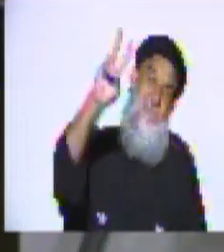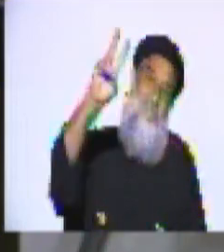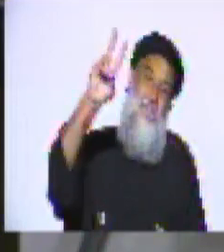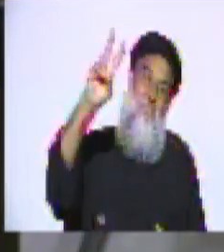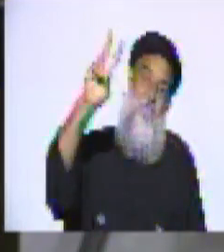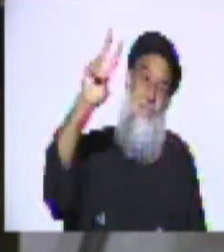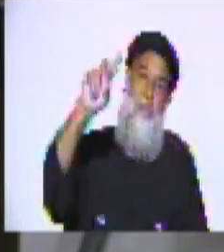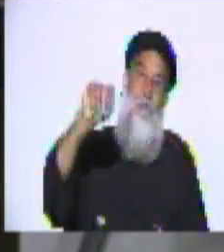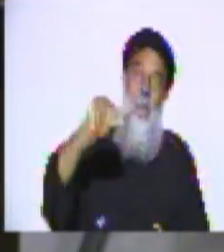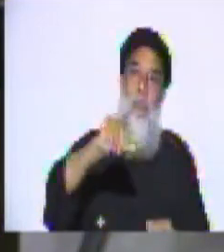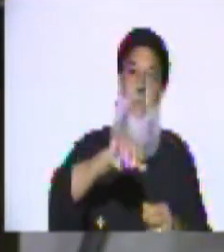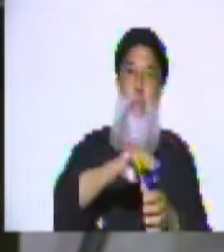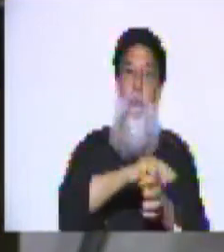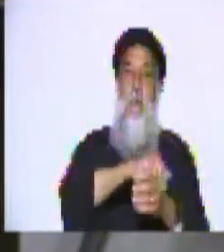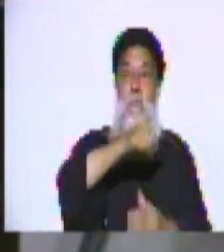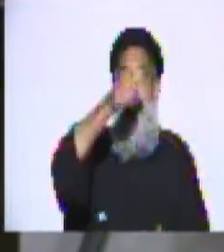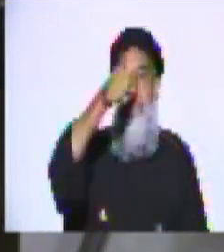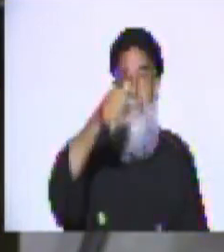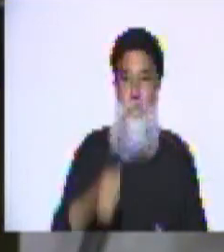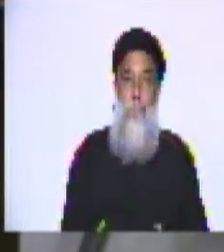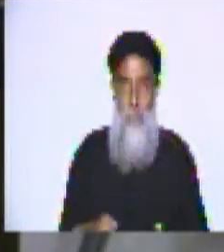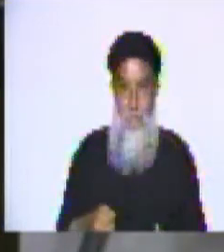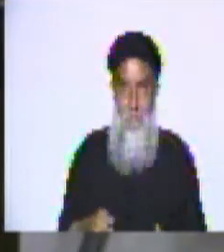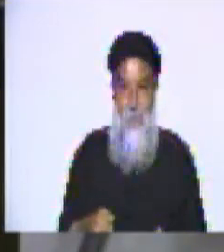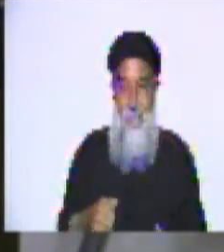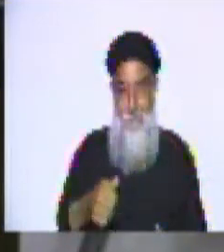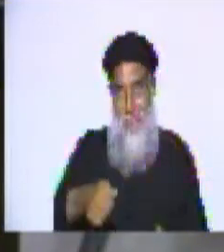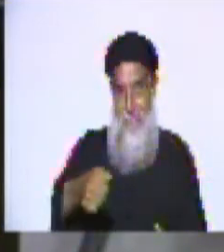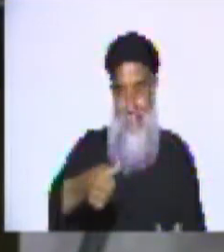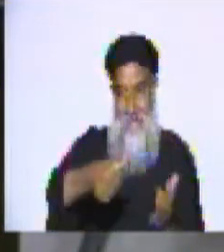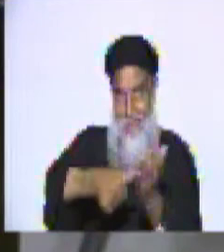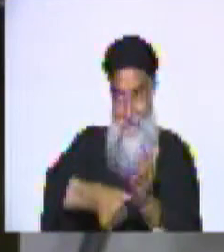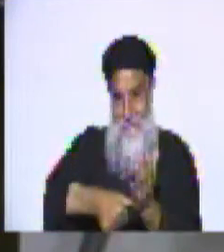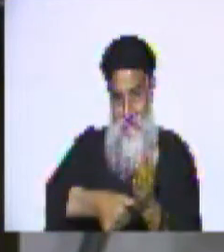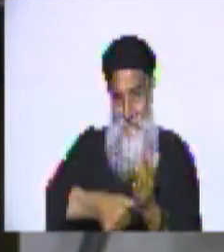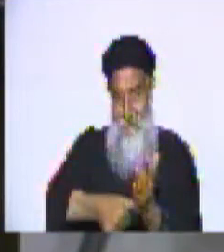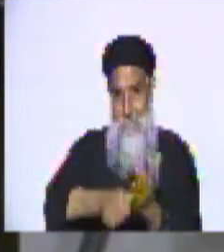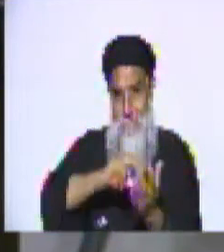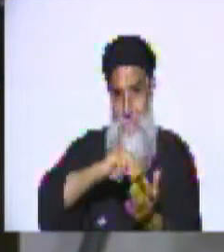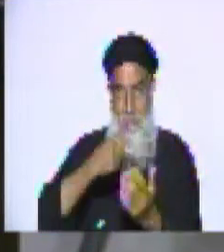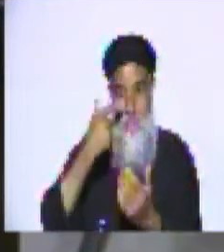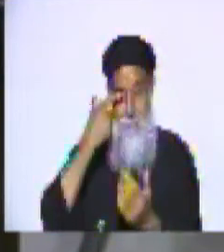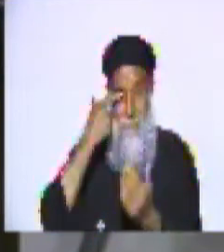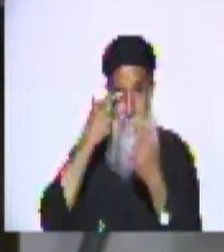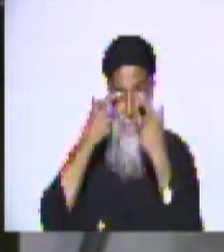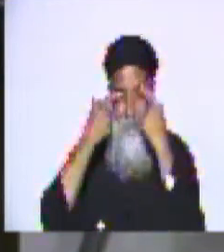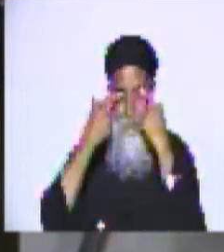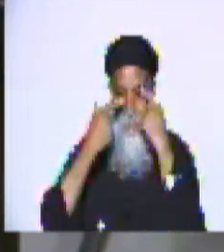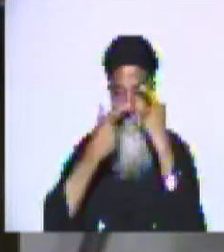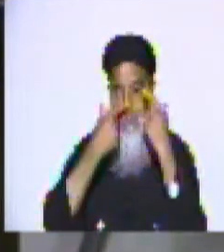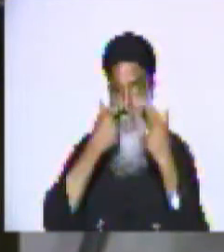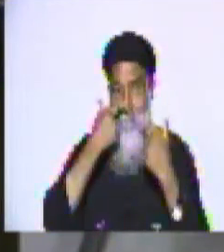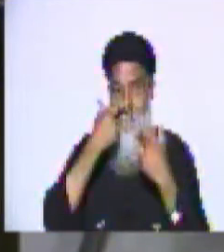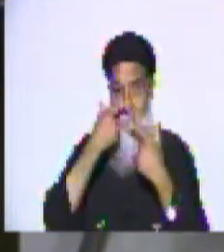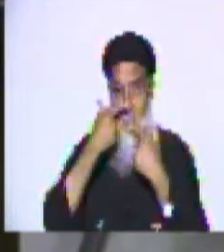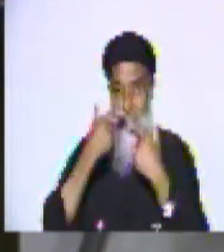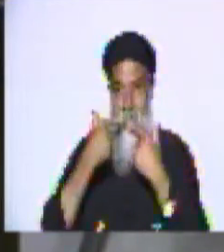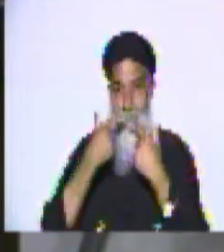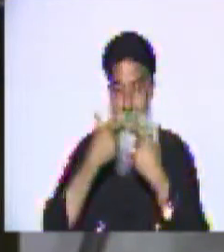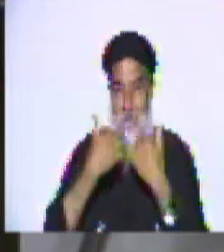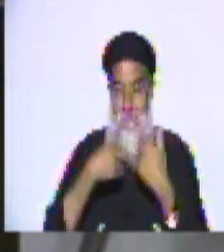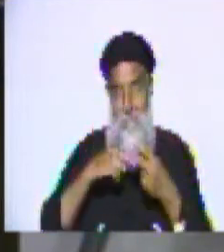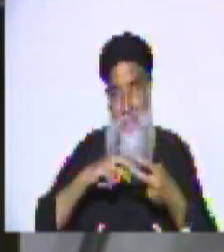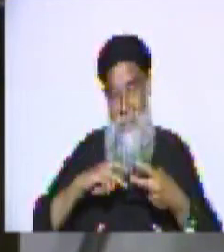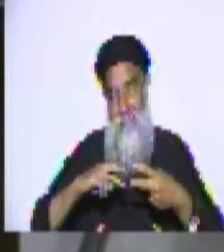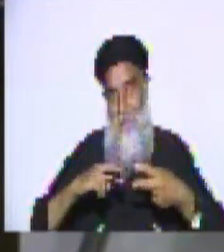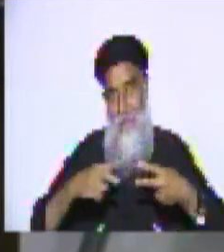فيش حد بصمته بتاع الإيد زي التاني، أو العين أو الصوت، محدش زي التاني.